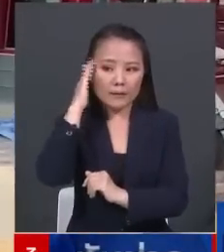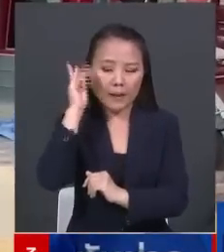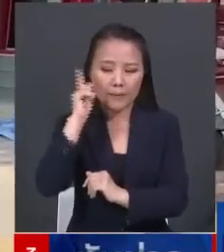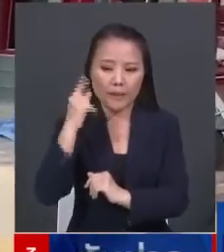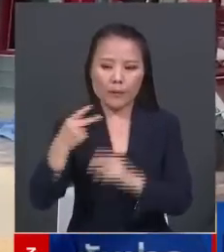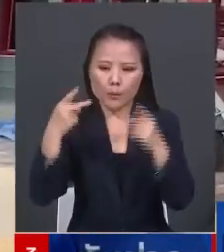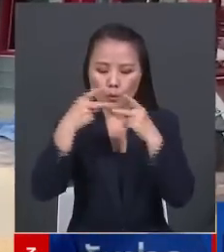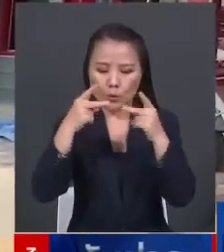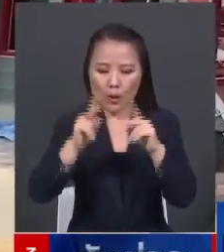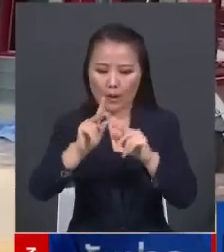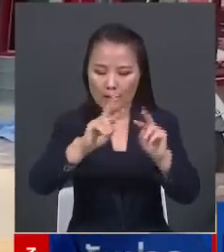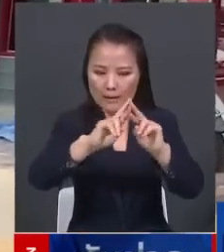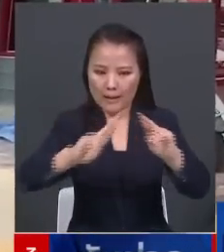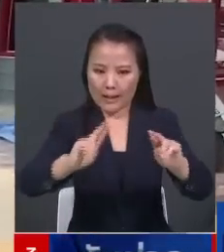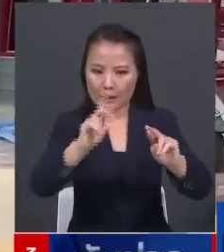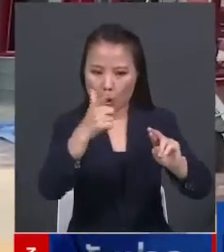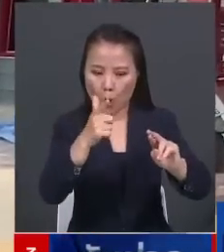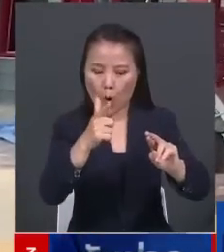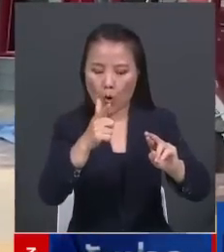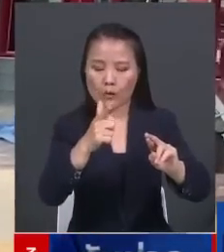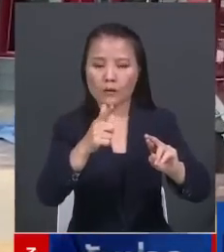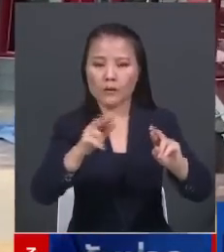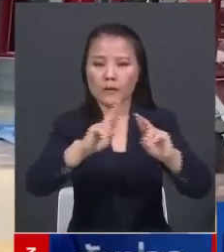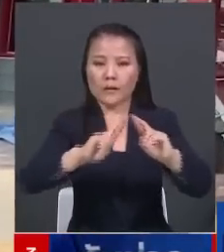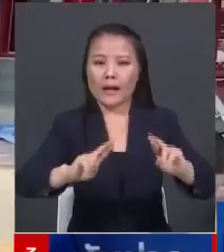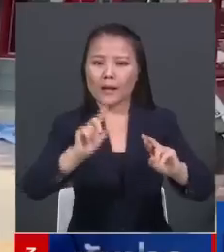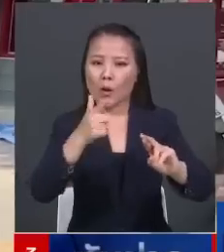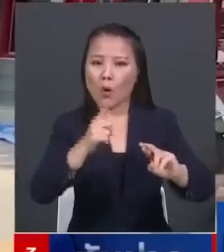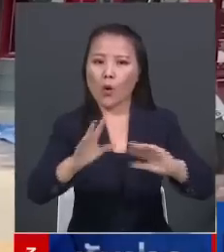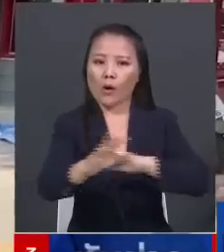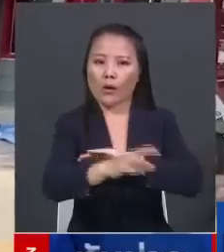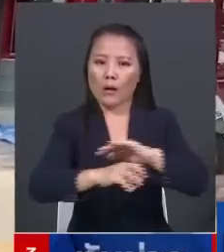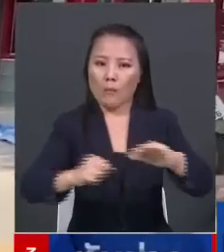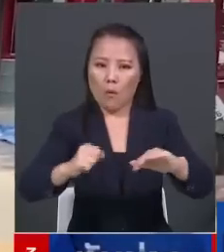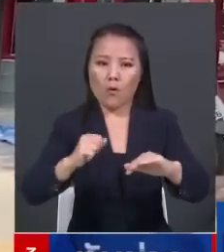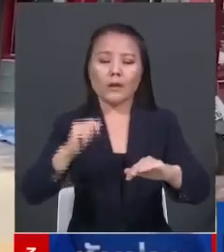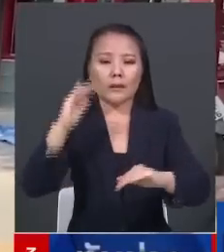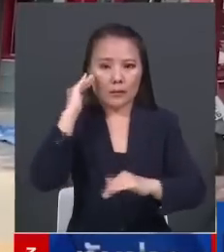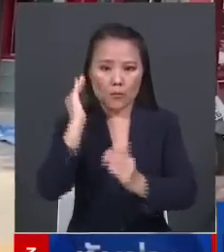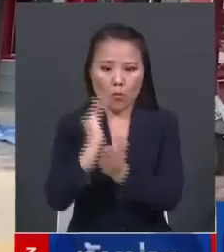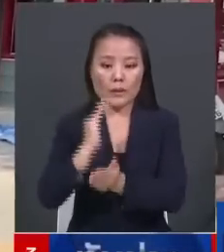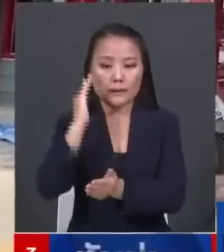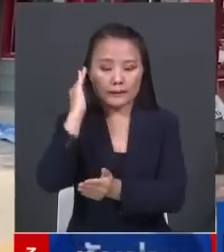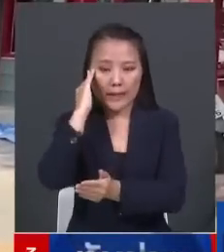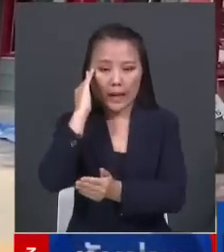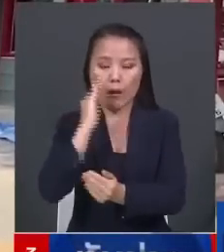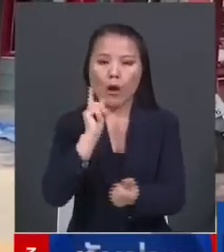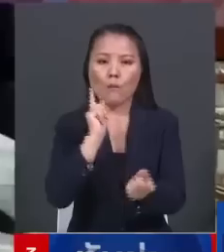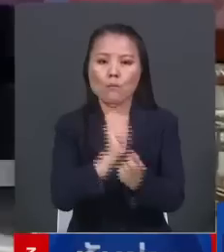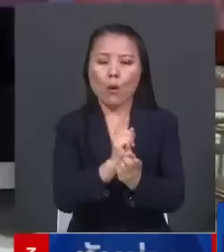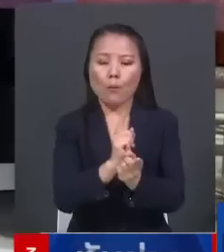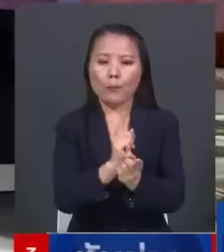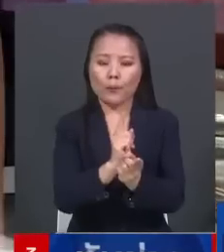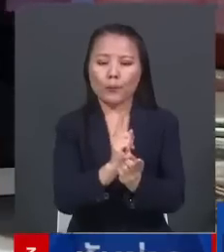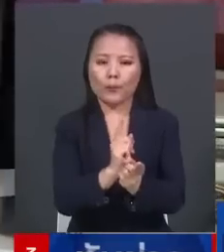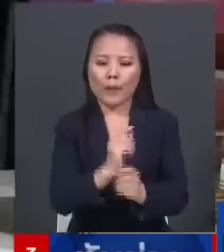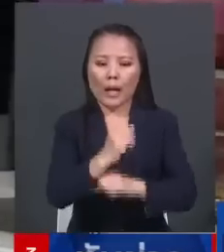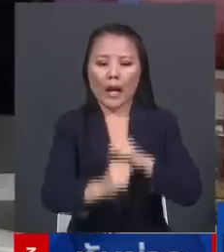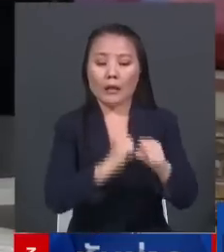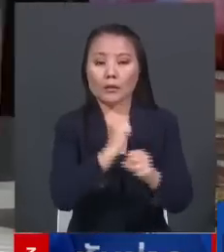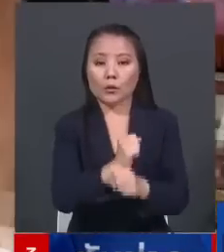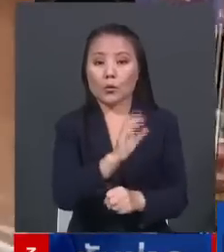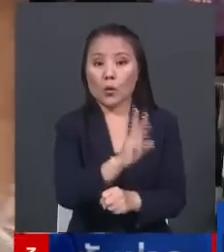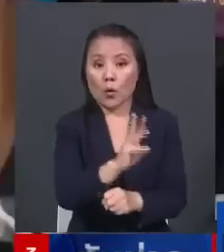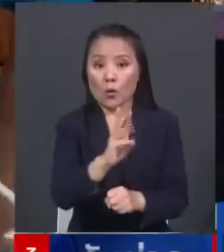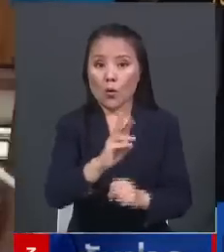พย์ที่ร้านทองทวีโชคในเขตเทศบาลนครขอนแก่นในที่เกิดเหตุพบนายธีรพงศ์ตติเวสกุลนะคะอายุ66